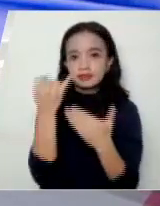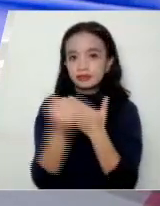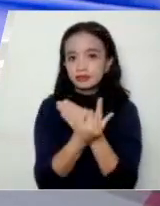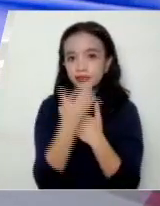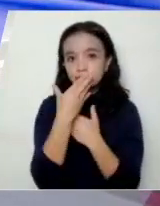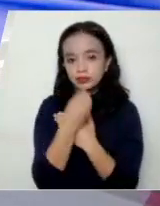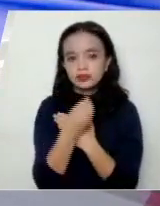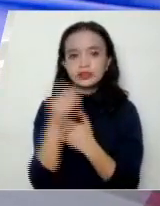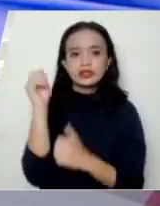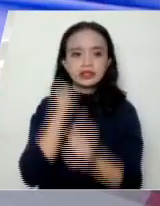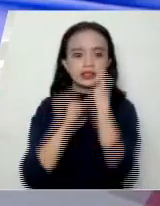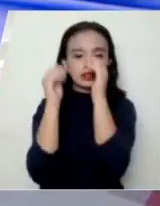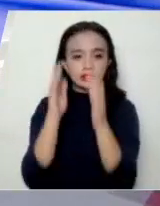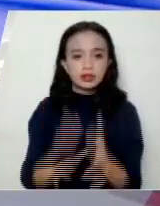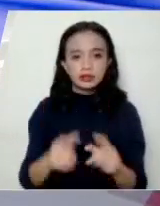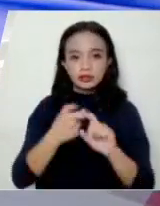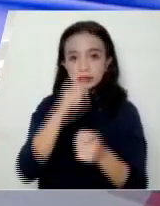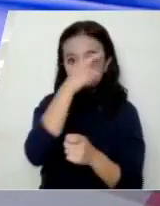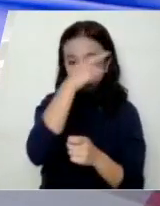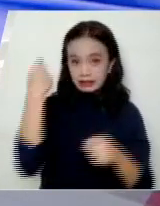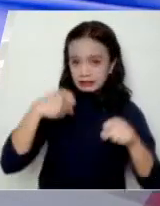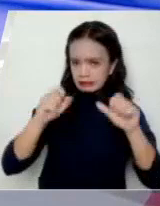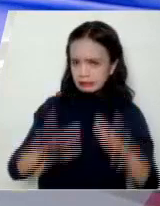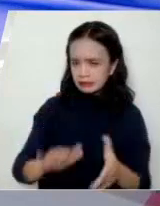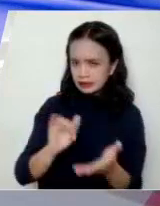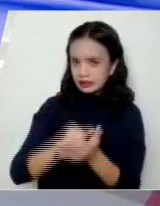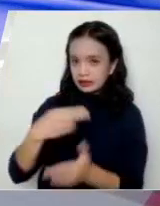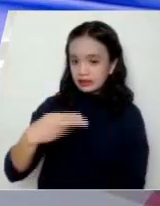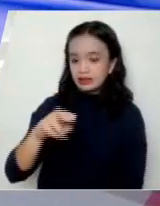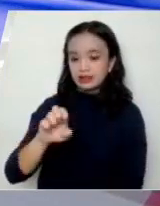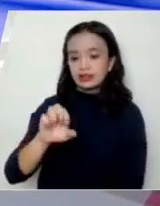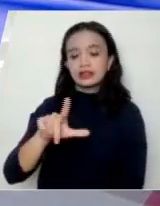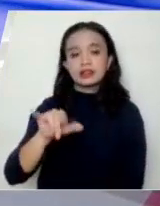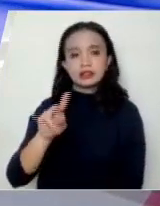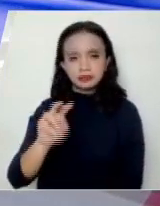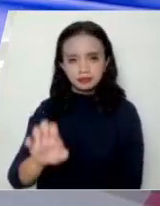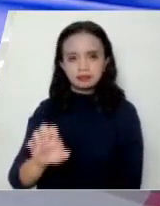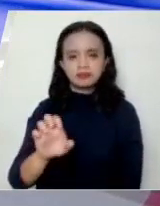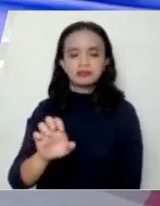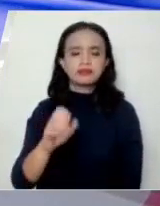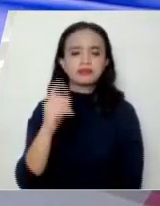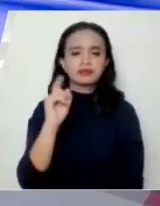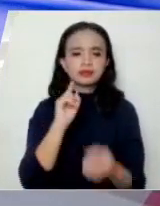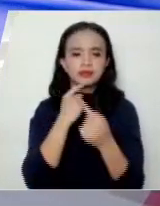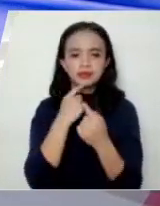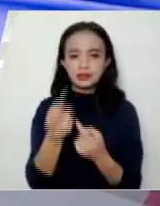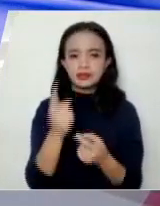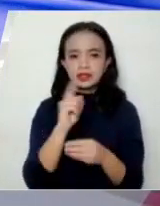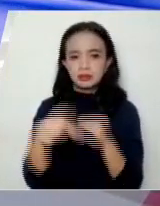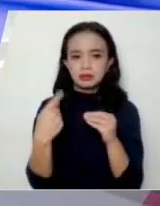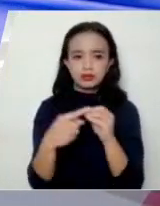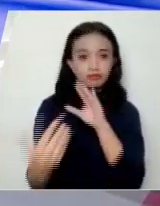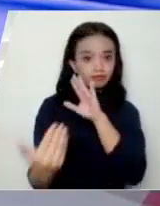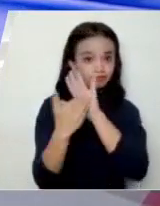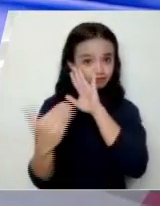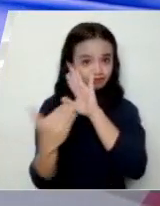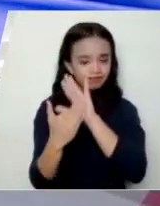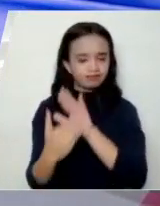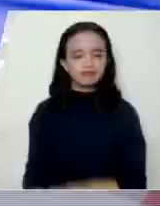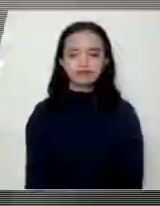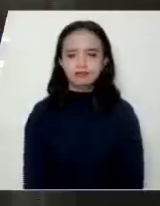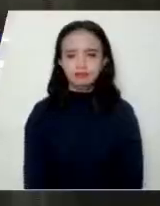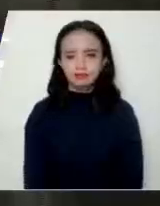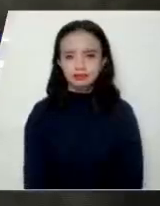rider sir budol nga ba yan na nagsalita na oncam tungkol sa natatanggap niyang pamba-bash Alamin sa chik ni